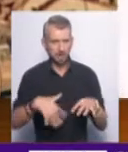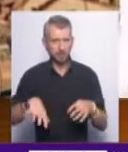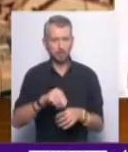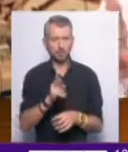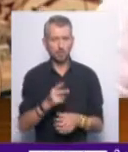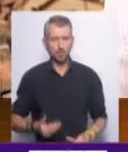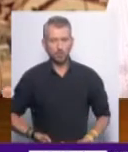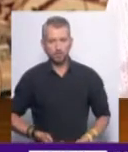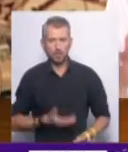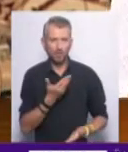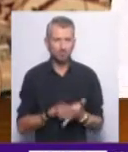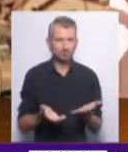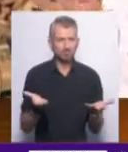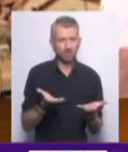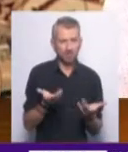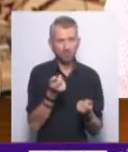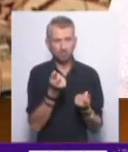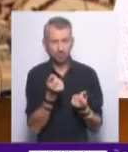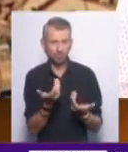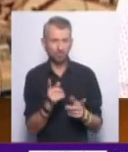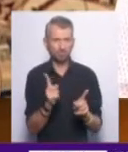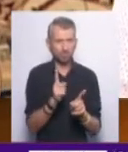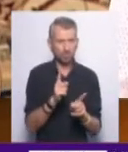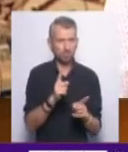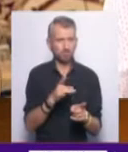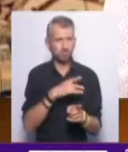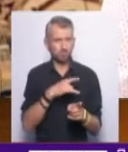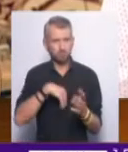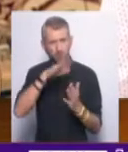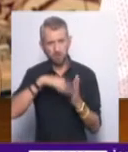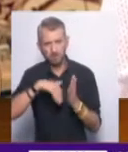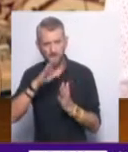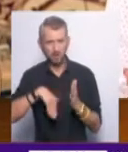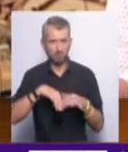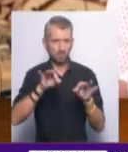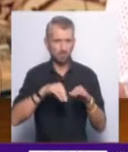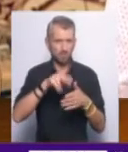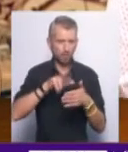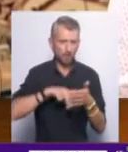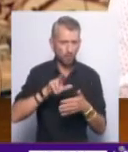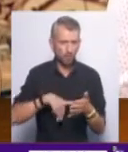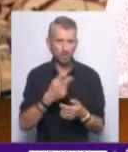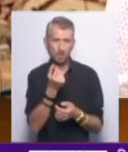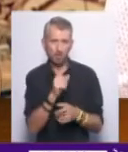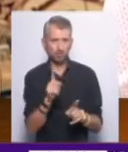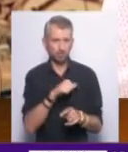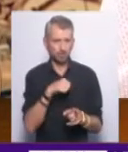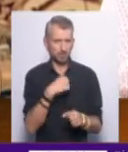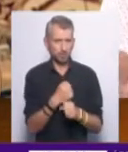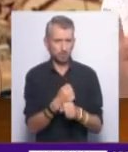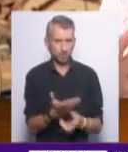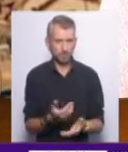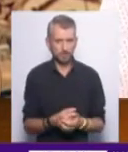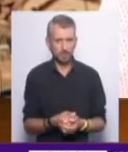живущим, хоч якось там побілити, трошки пофарбувати, привезти, потрошки щось зробити. І